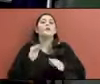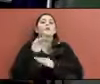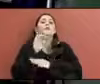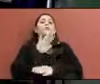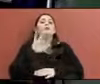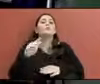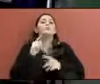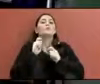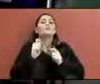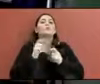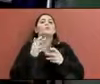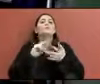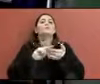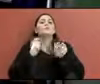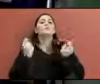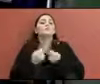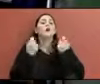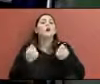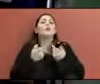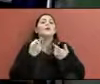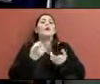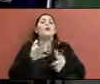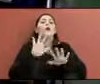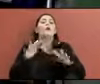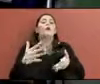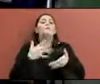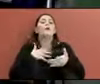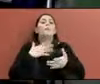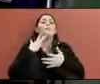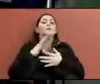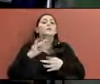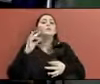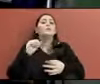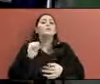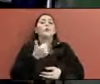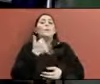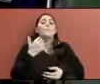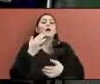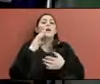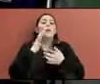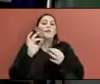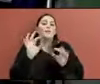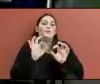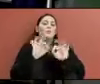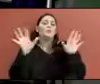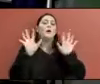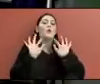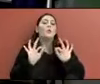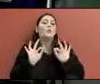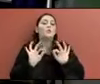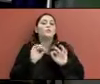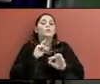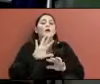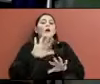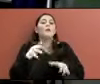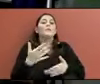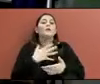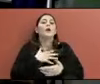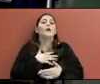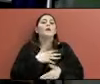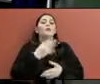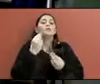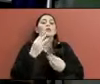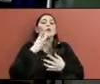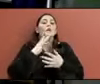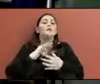zorlukları, mücadelelerin ancak ruhu, duyguları, insanlığı mükemmel kişilere kolaylaştırabilir. Emeği, gönüllü, güzel